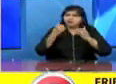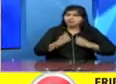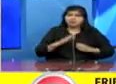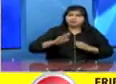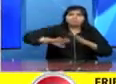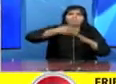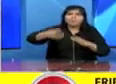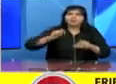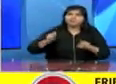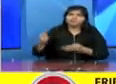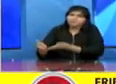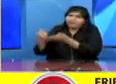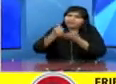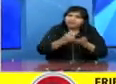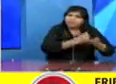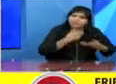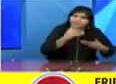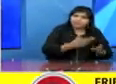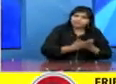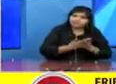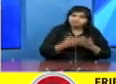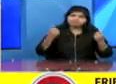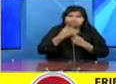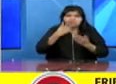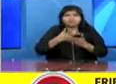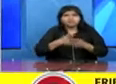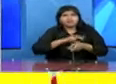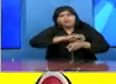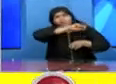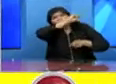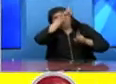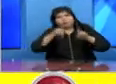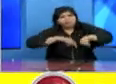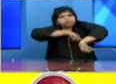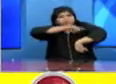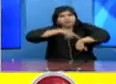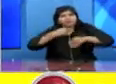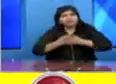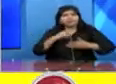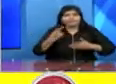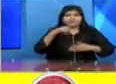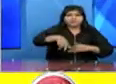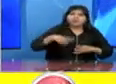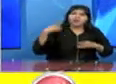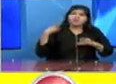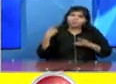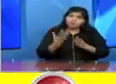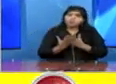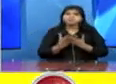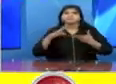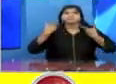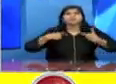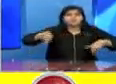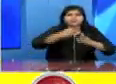बाहर रहकर कोरोना वायरस का मुकाबला कर रहे हैं। जो हमारे फ्रंटलाइन सोल्जर्स हैं, खास